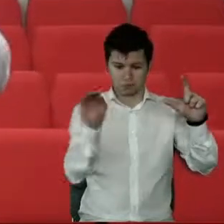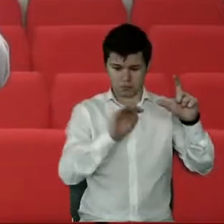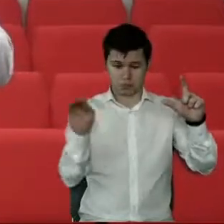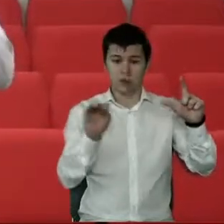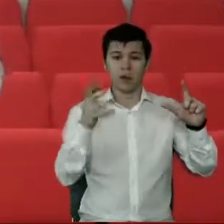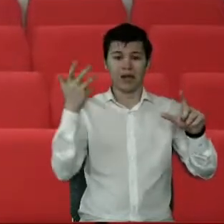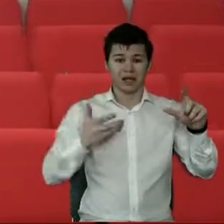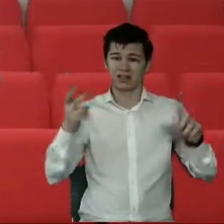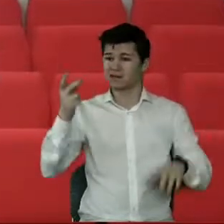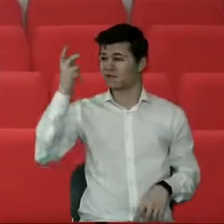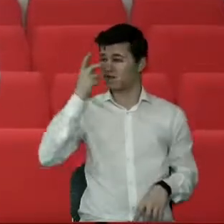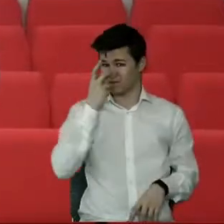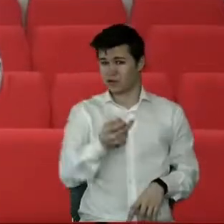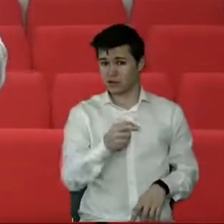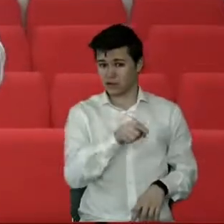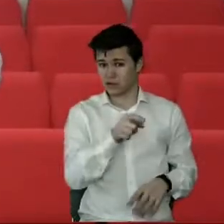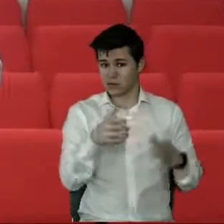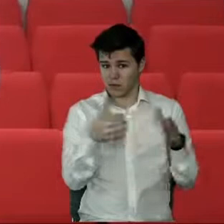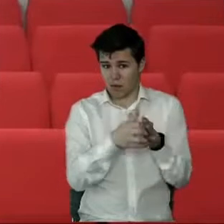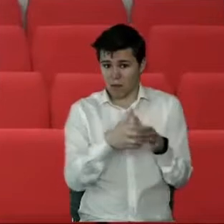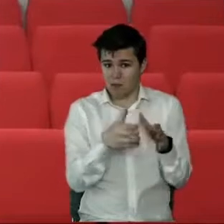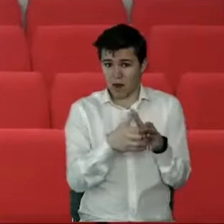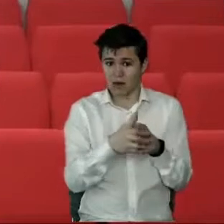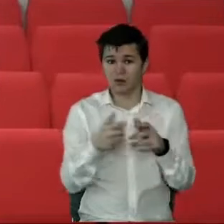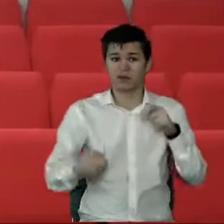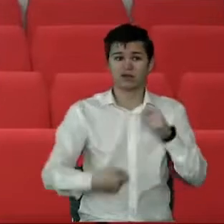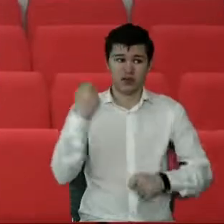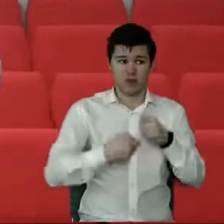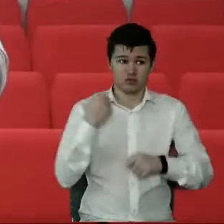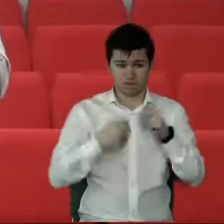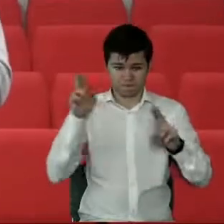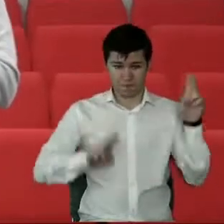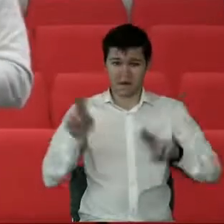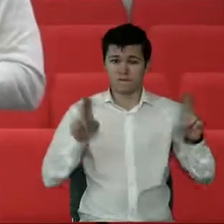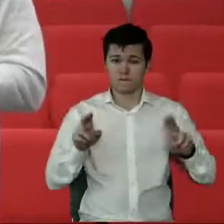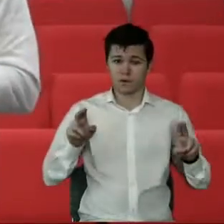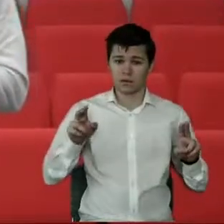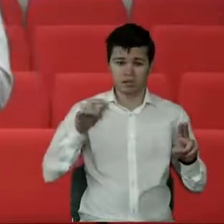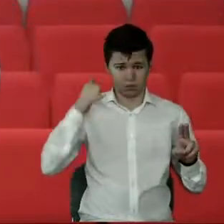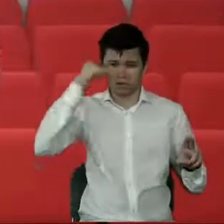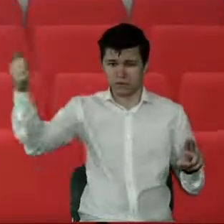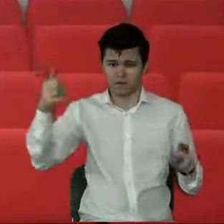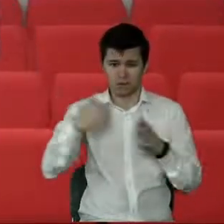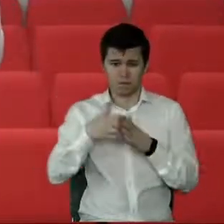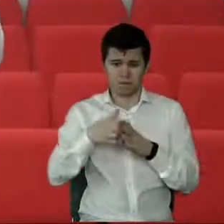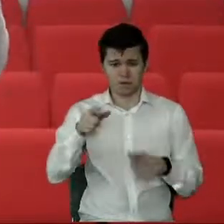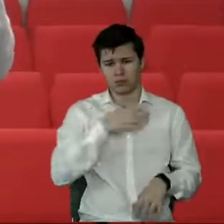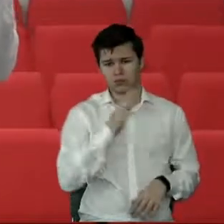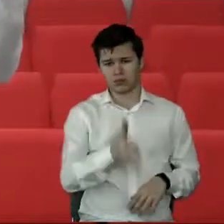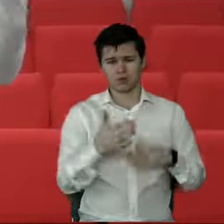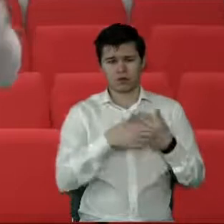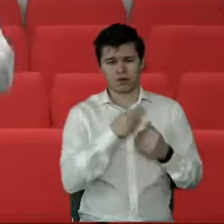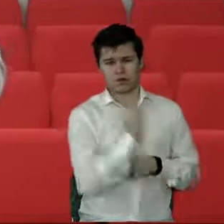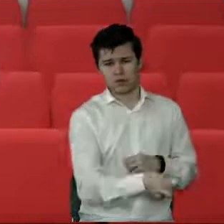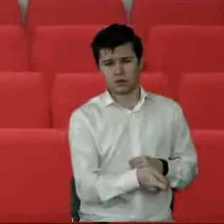дорожного движения, сообщите нам. Думаю, что это было бы очень такая, знаете, хорошая инициатива, если бы у всех христиан была не просто какая-то там